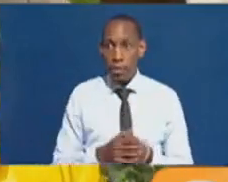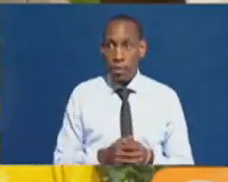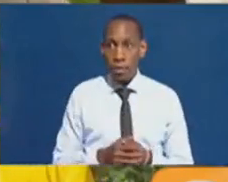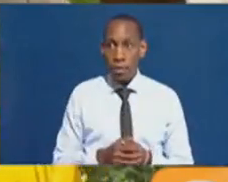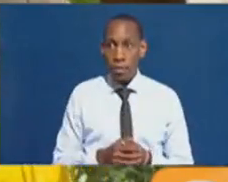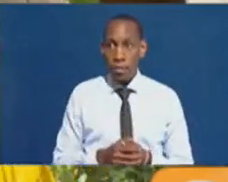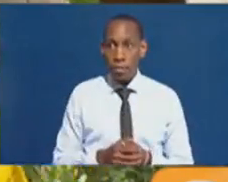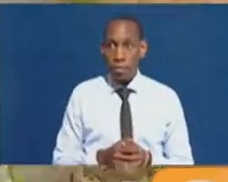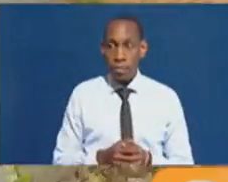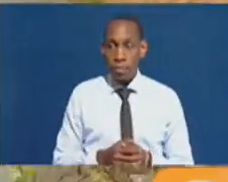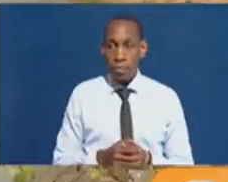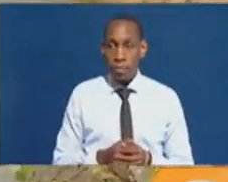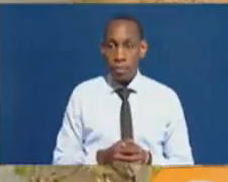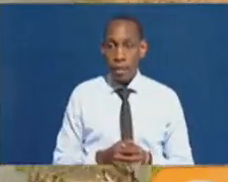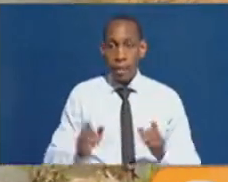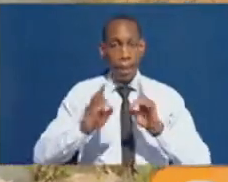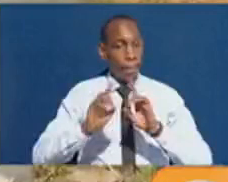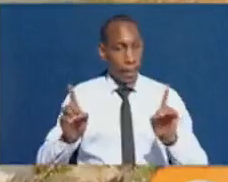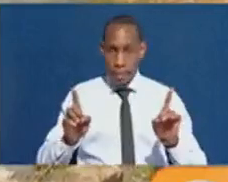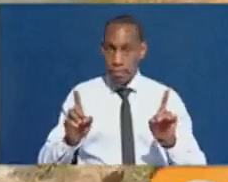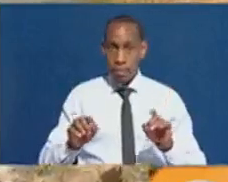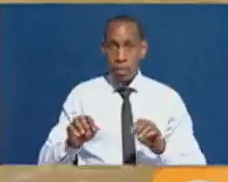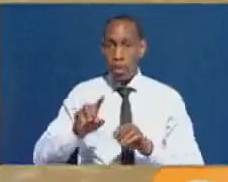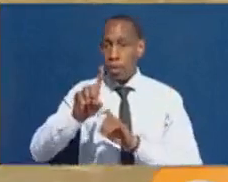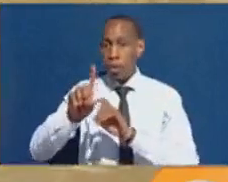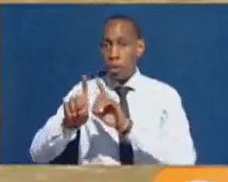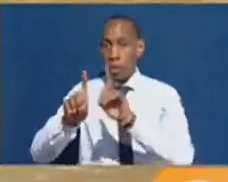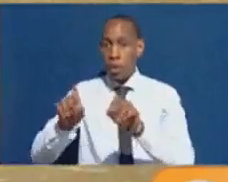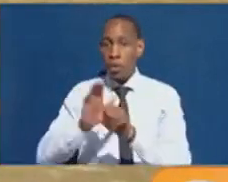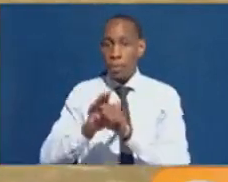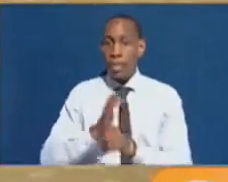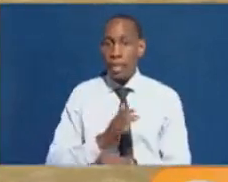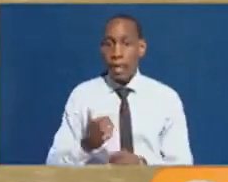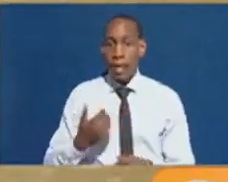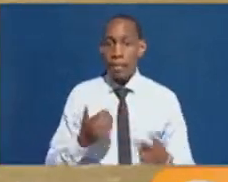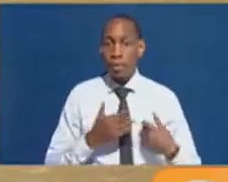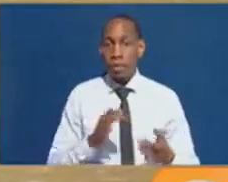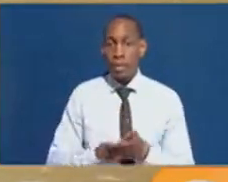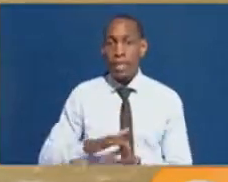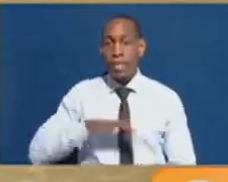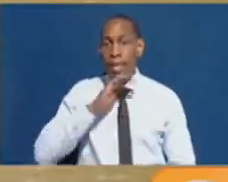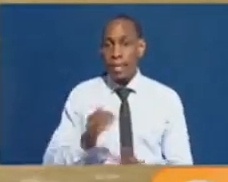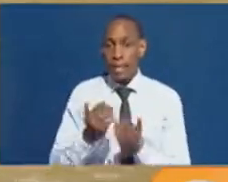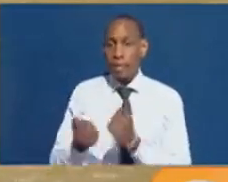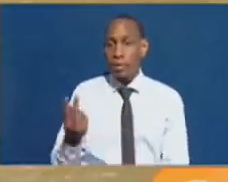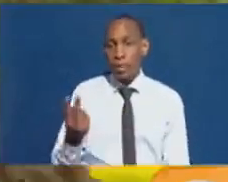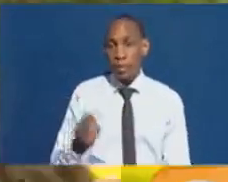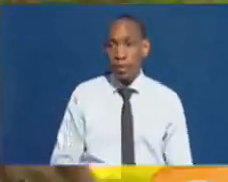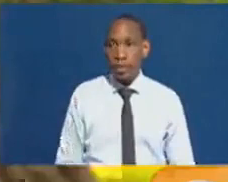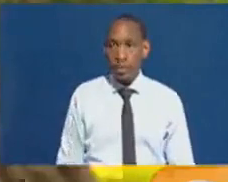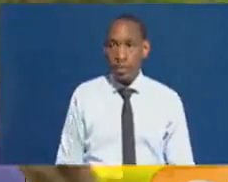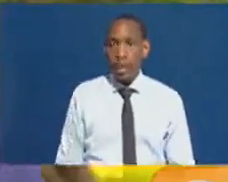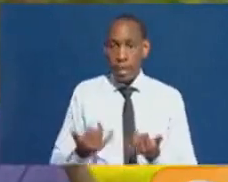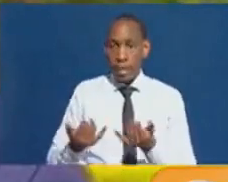Mwisho. Hata hivyo wana maswali mengi kuhusu kifo cha ghafla cha watoto hawa. So unaambiwa